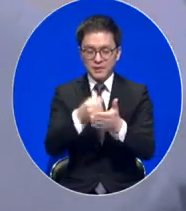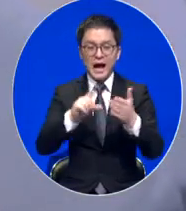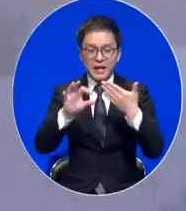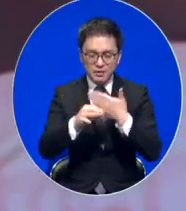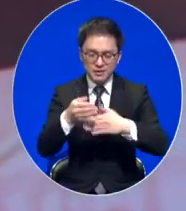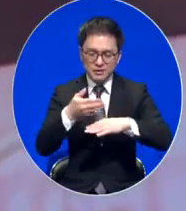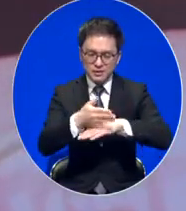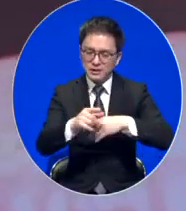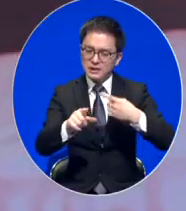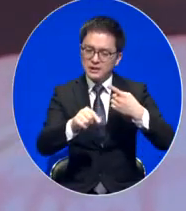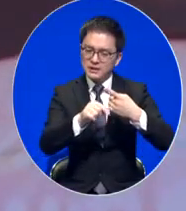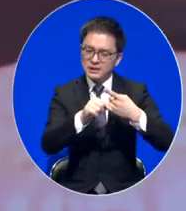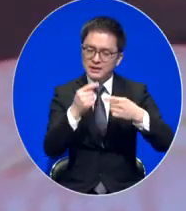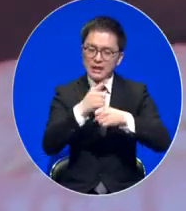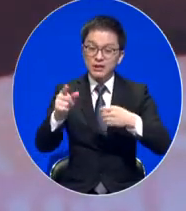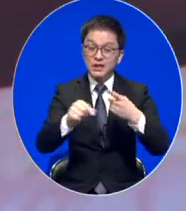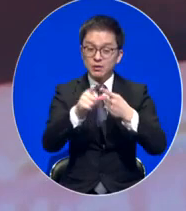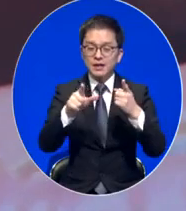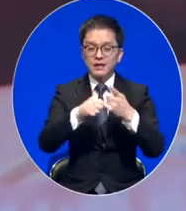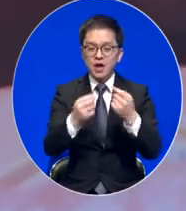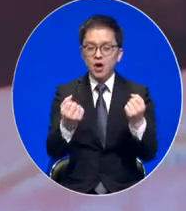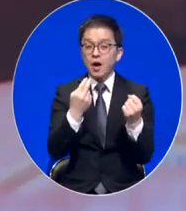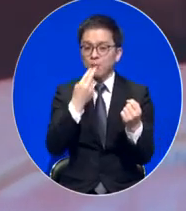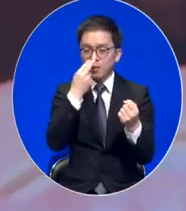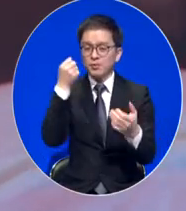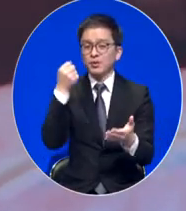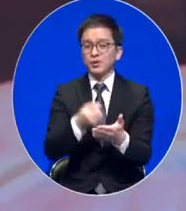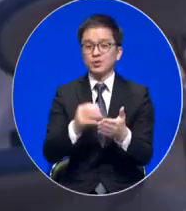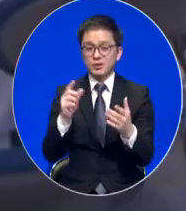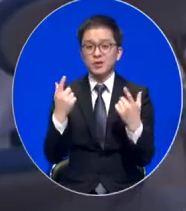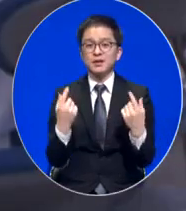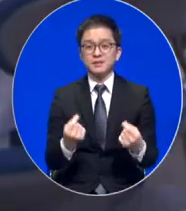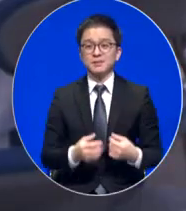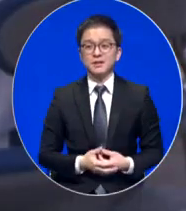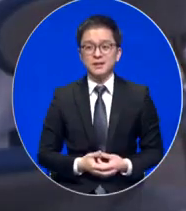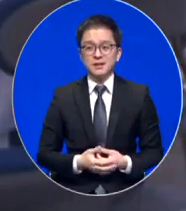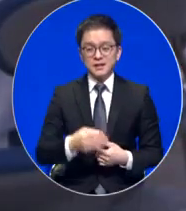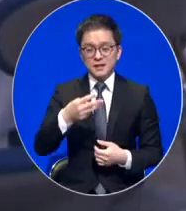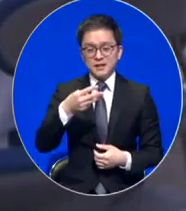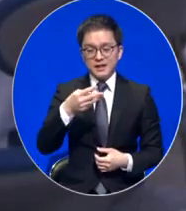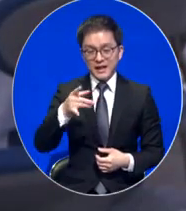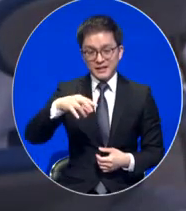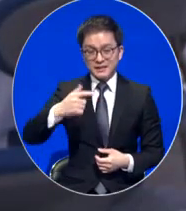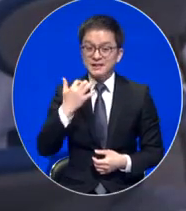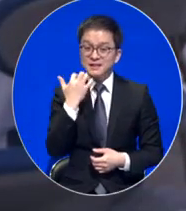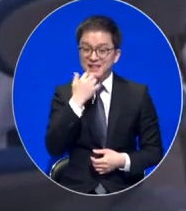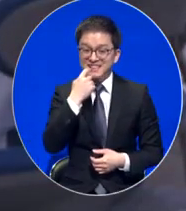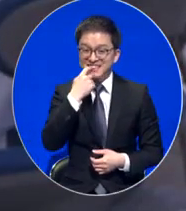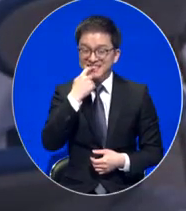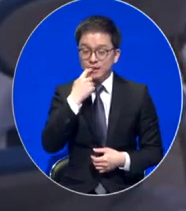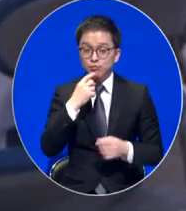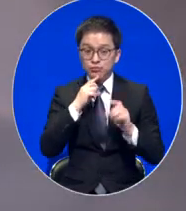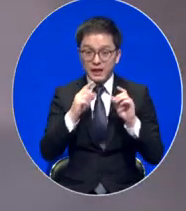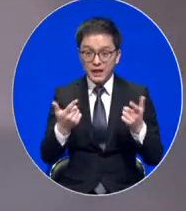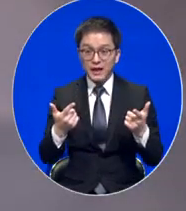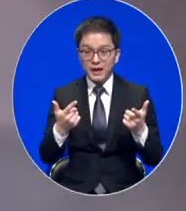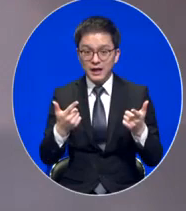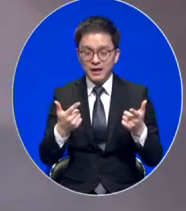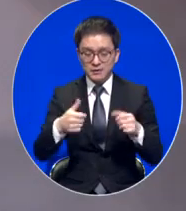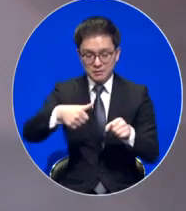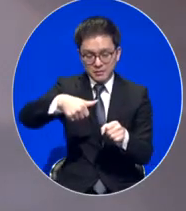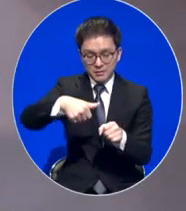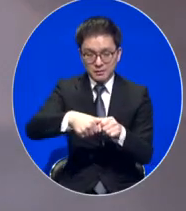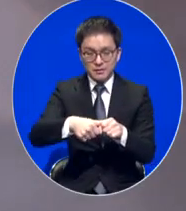내년 1월쯤에는 보험급여 대상이 될 것으로 보입니다. 레진은 치아색과 같다는 것 외에도 시술